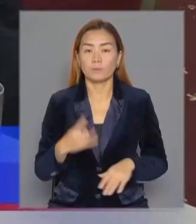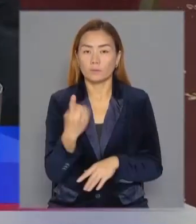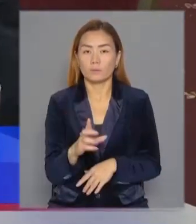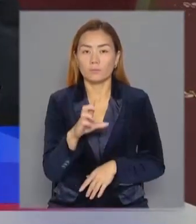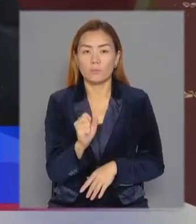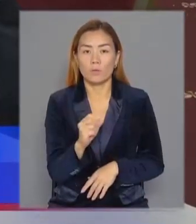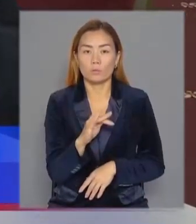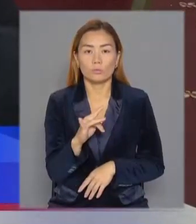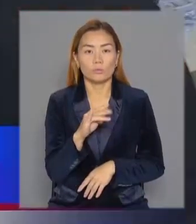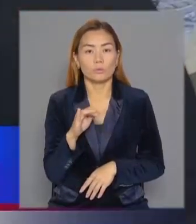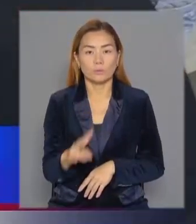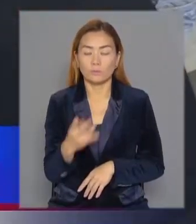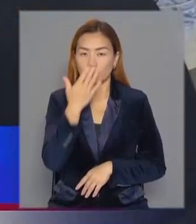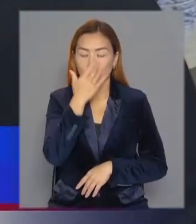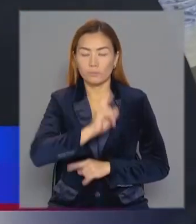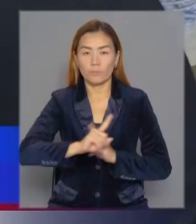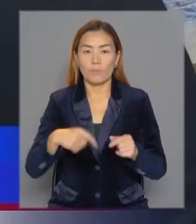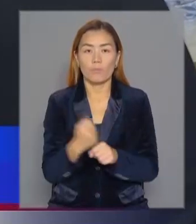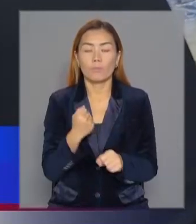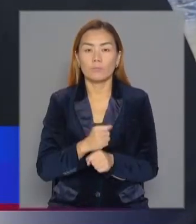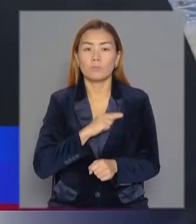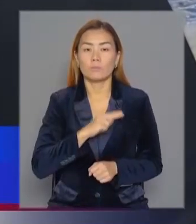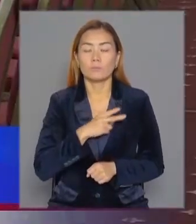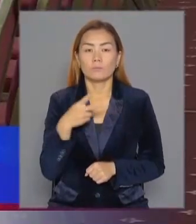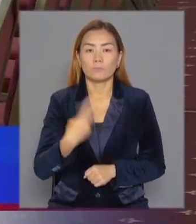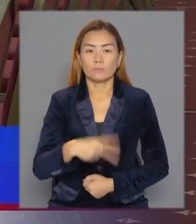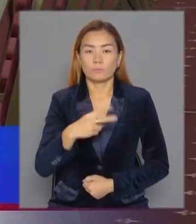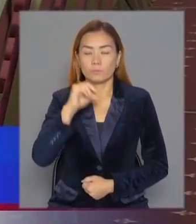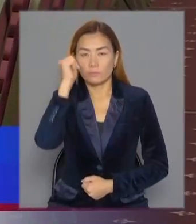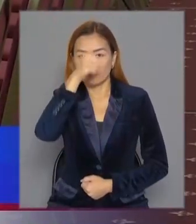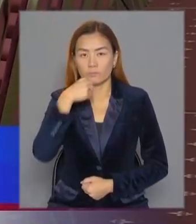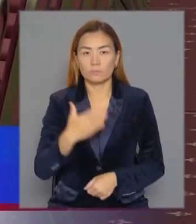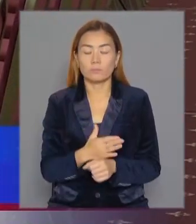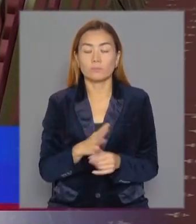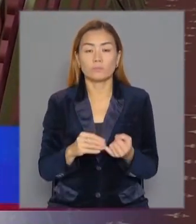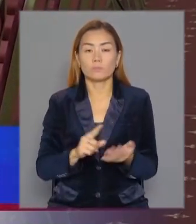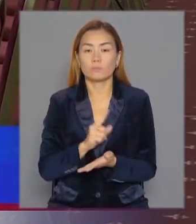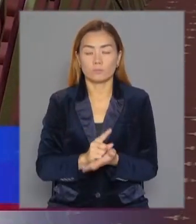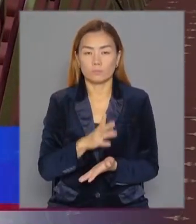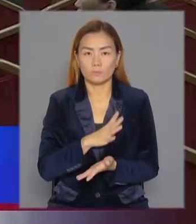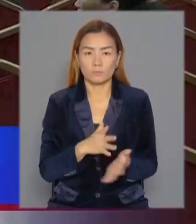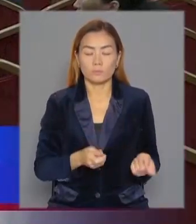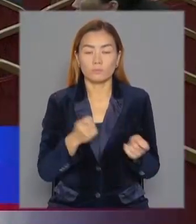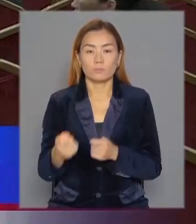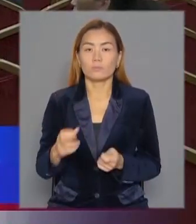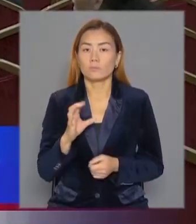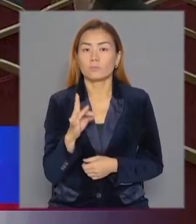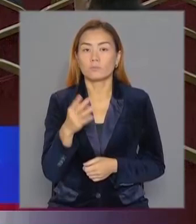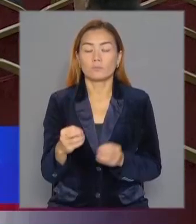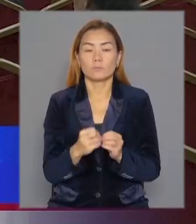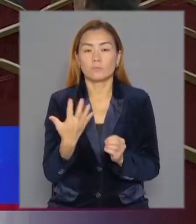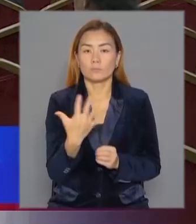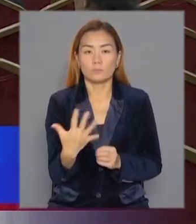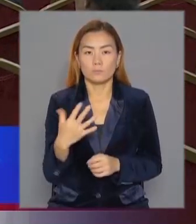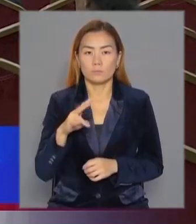них Бауржан Мурзин он в целях разведения рыб получил землю в 2020 году эта Земля должна была быть предоставлено На срок от 10 до